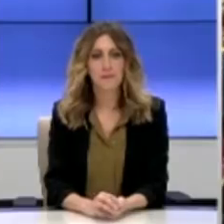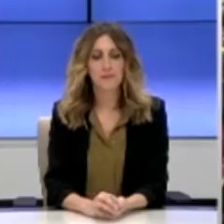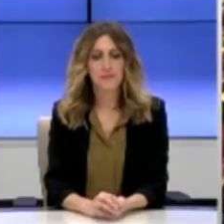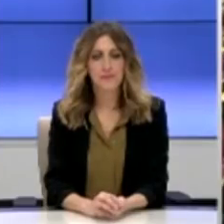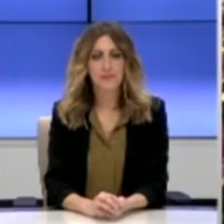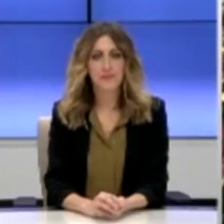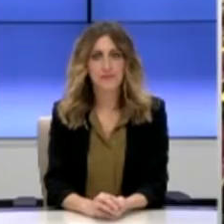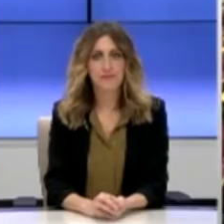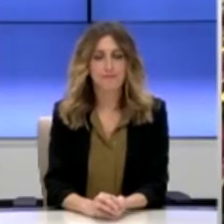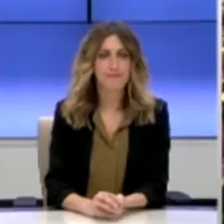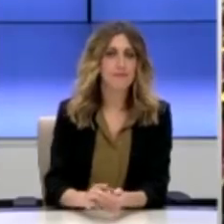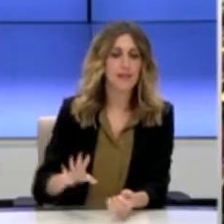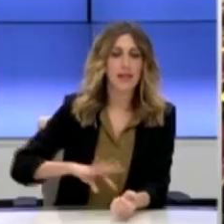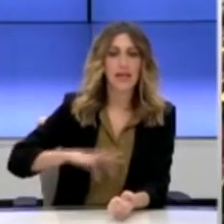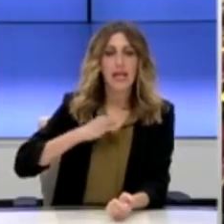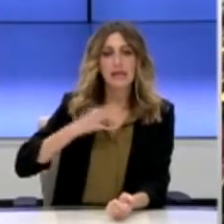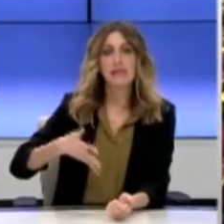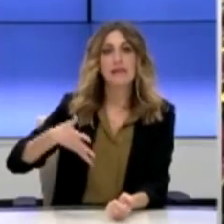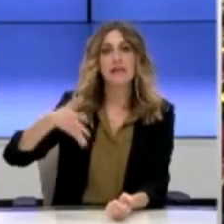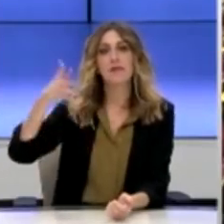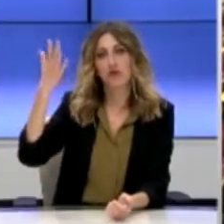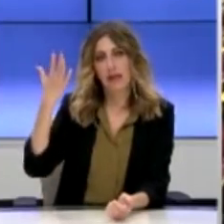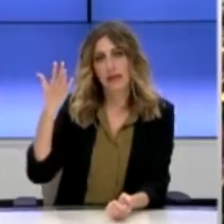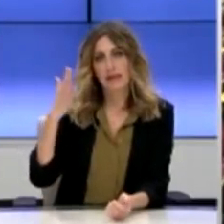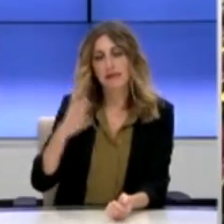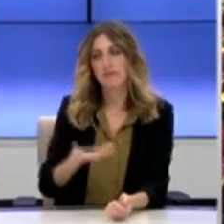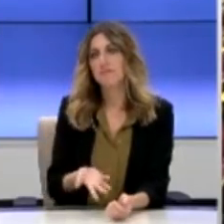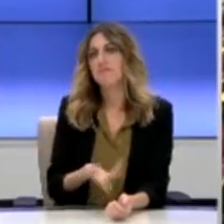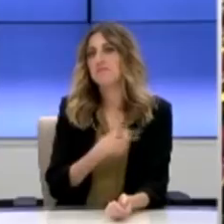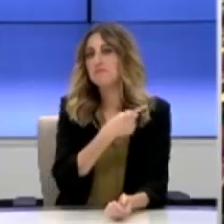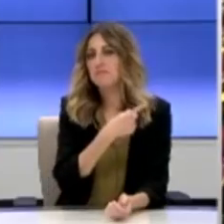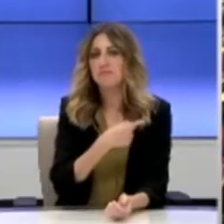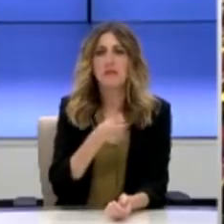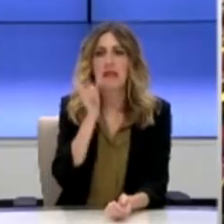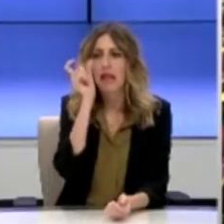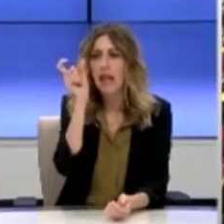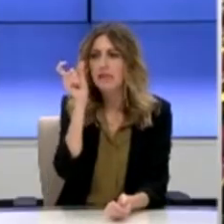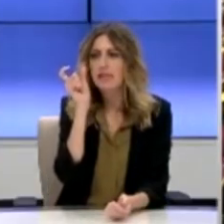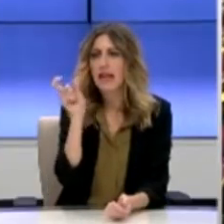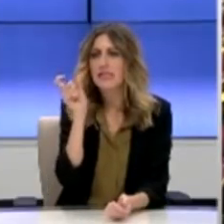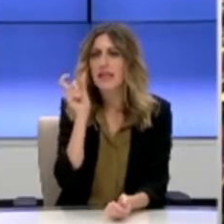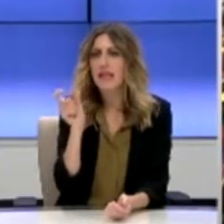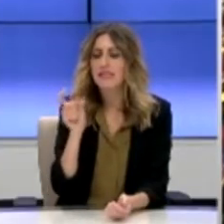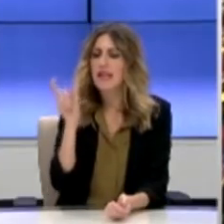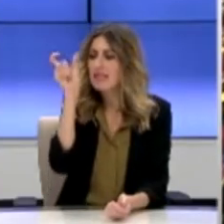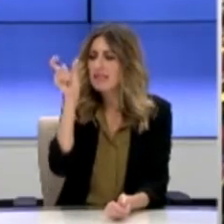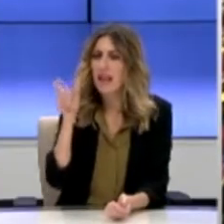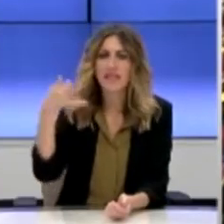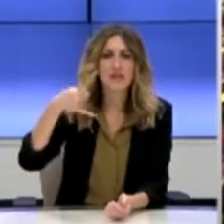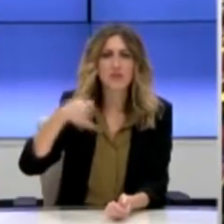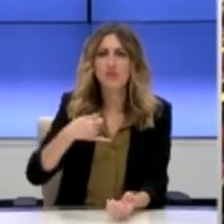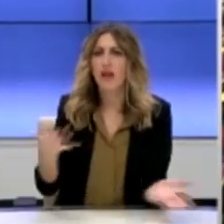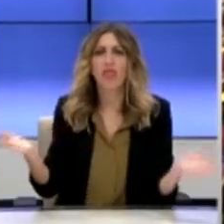Οι λέξεις, κύριε Μητσοτάκη, έχουν χάσει το νόημά τους. Δεν αλλάζετε το μόνιμο μοτίβο